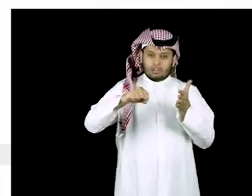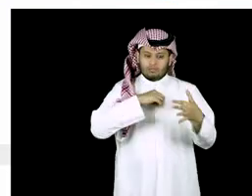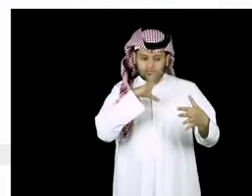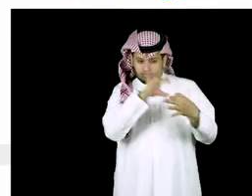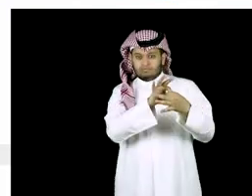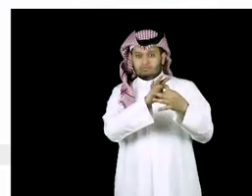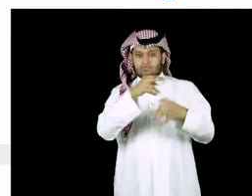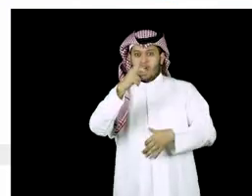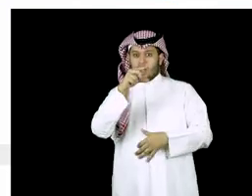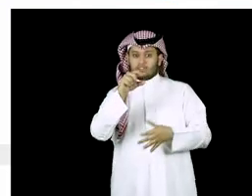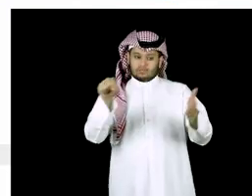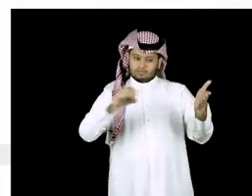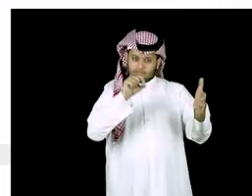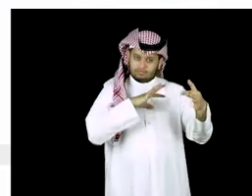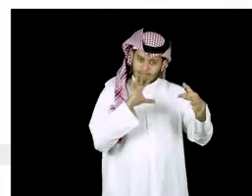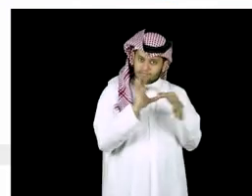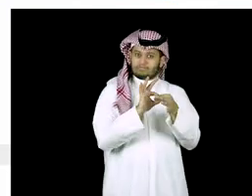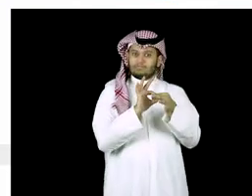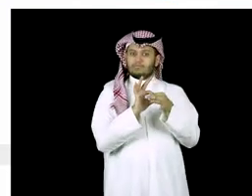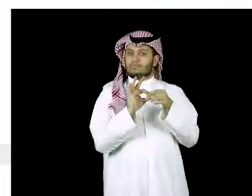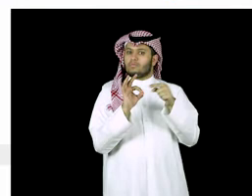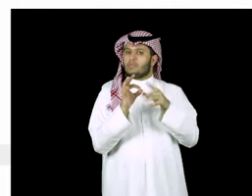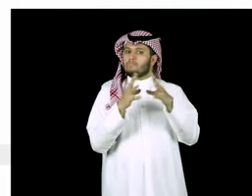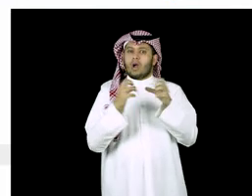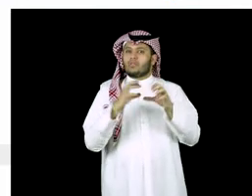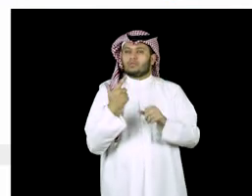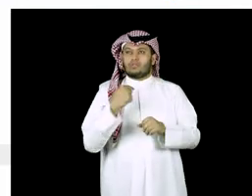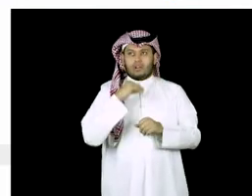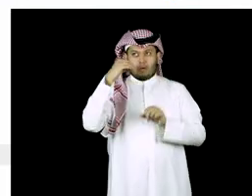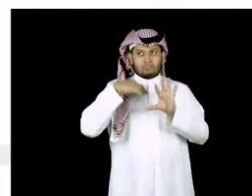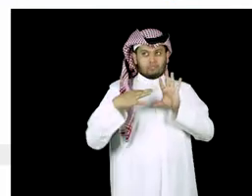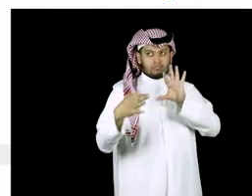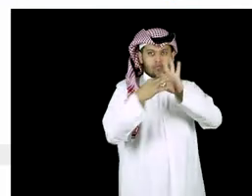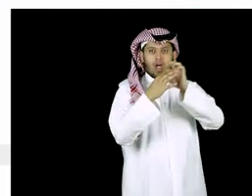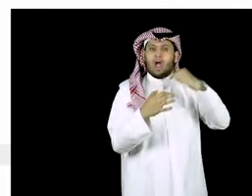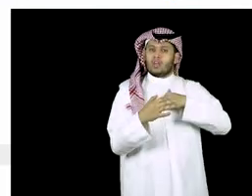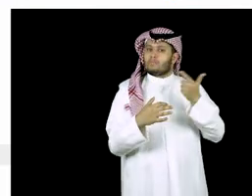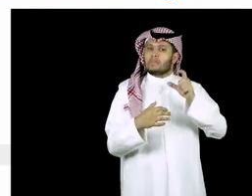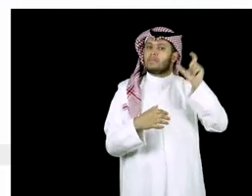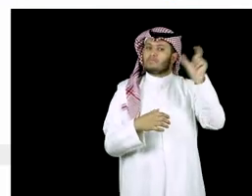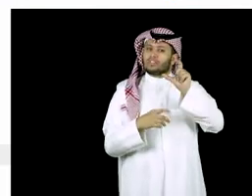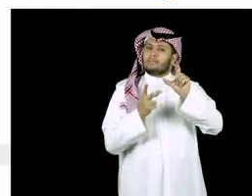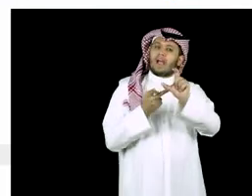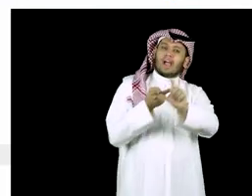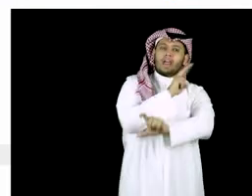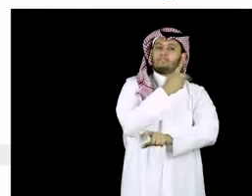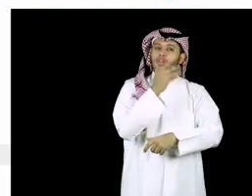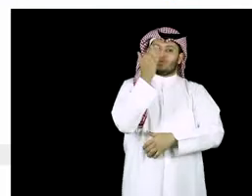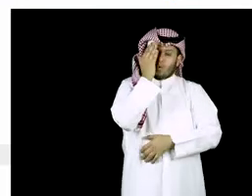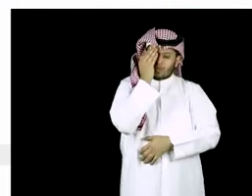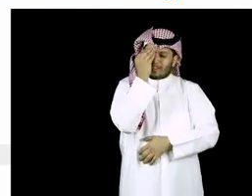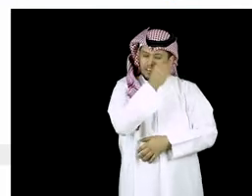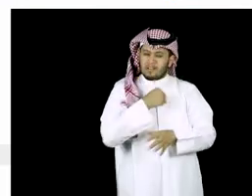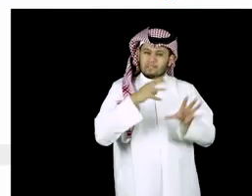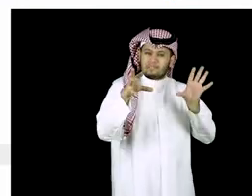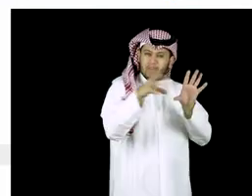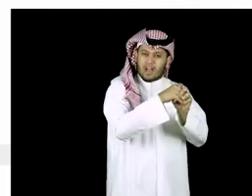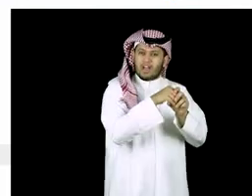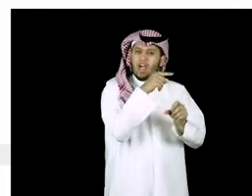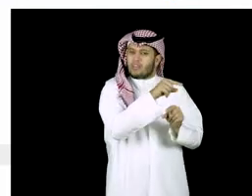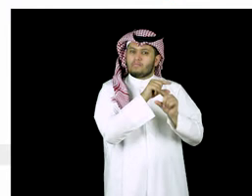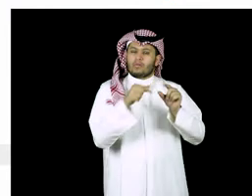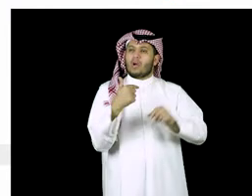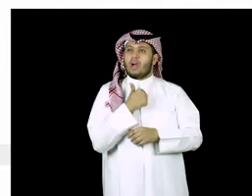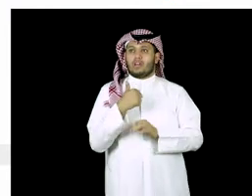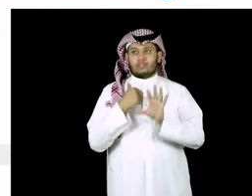عقد، وفي الإصطلاح المعاهدون من أهل الكتاب ومن جرى مجراهم. فالذمي هو